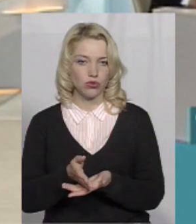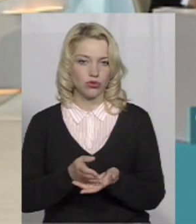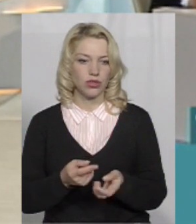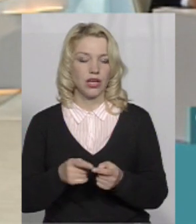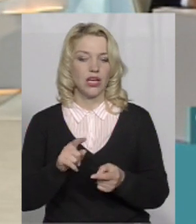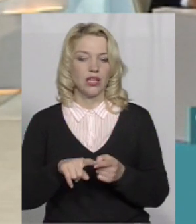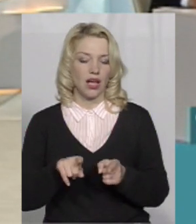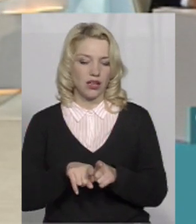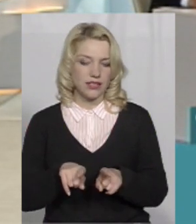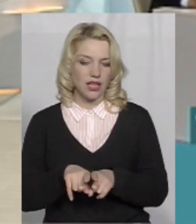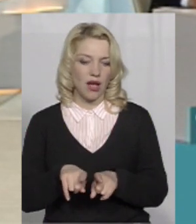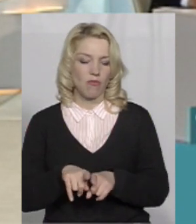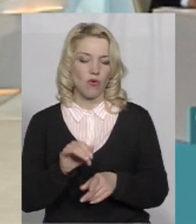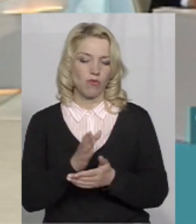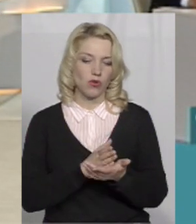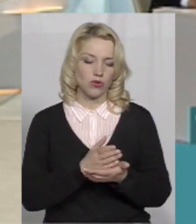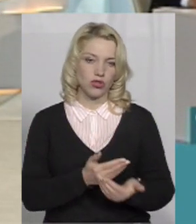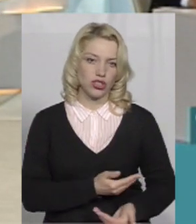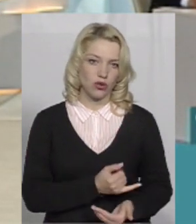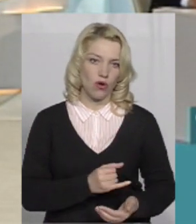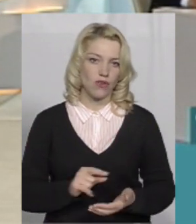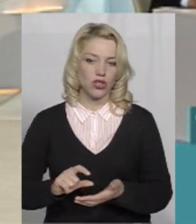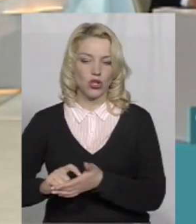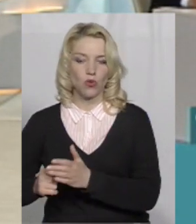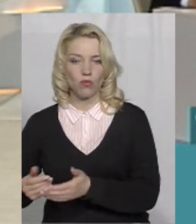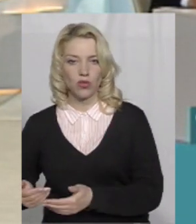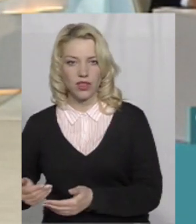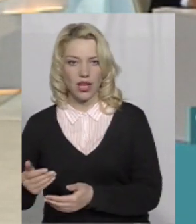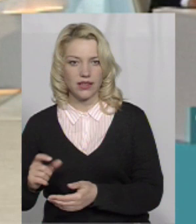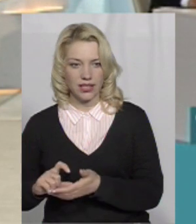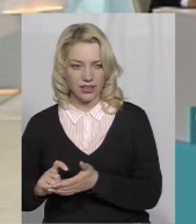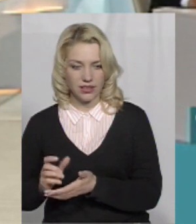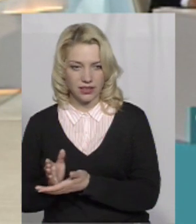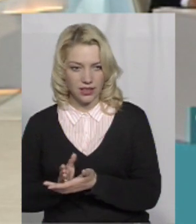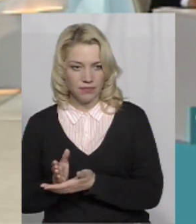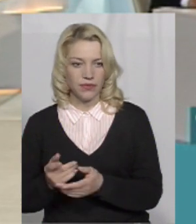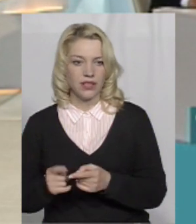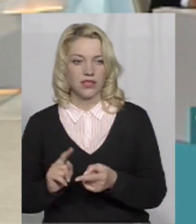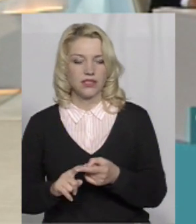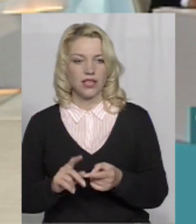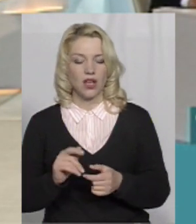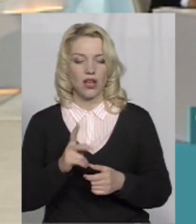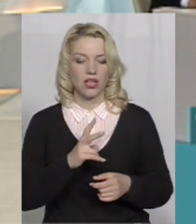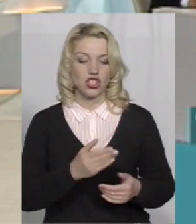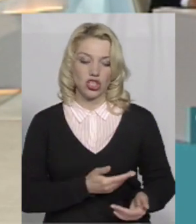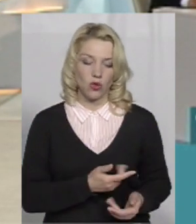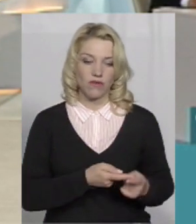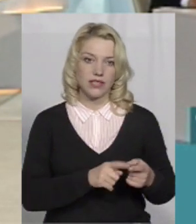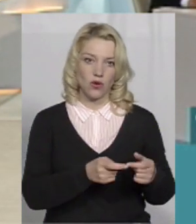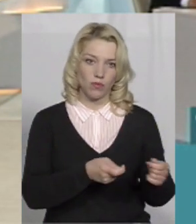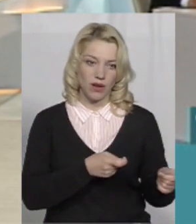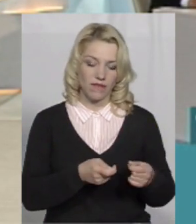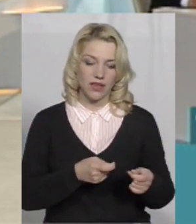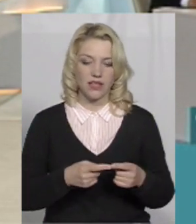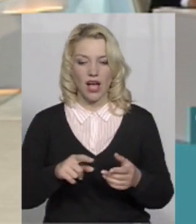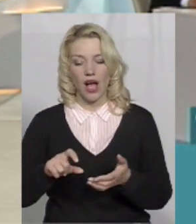послуг житлових і послуг комунальних. Тобто житлова – це в нас іде управителі, а комунальна – це всі